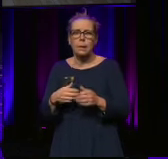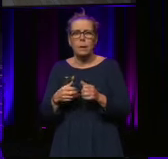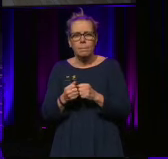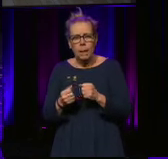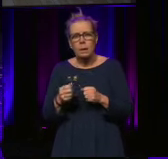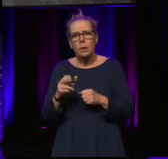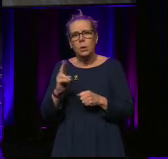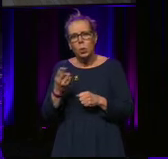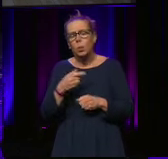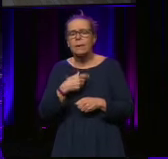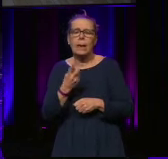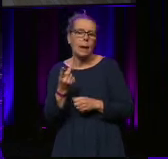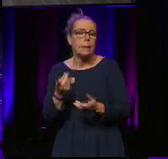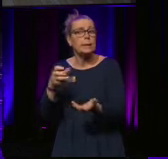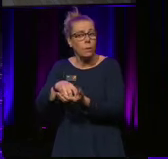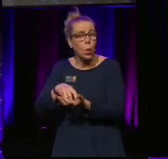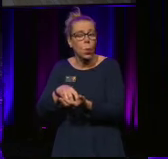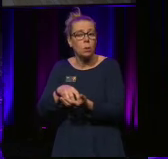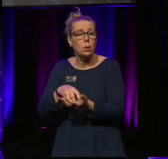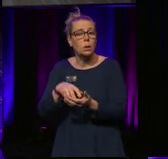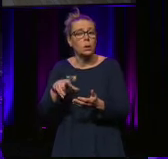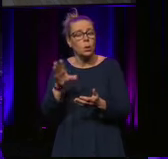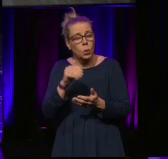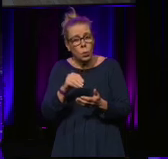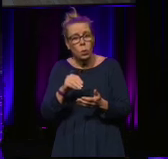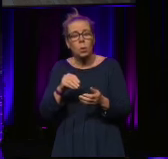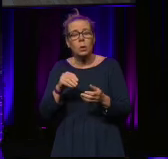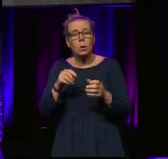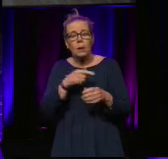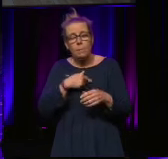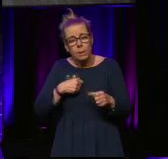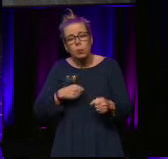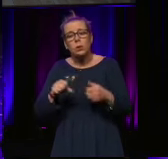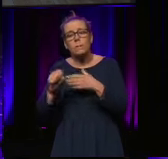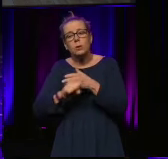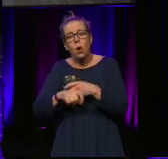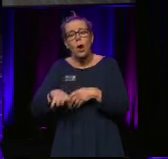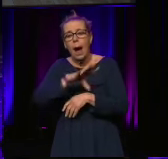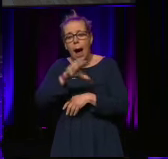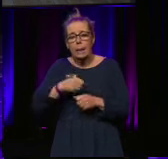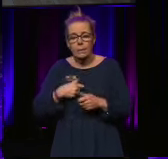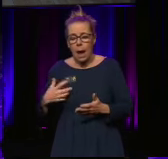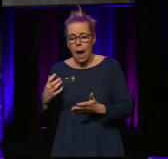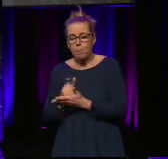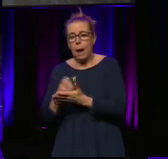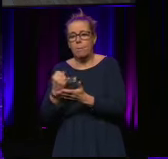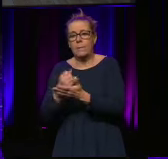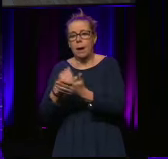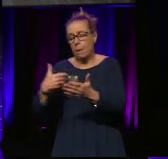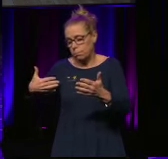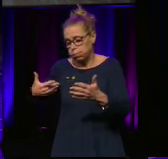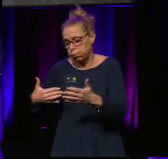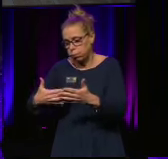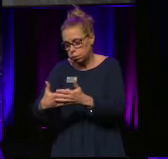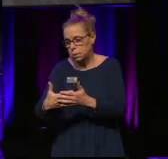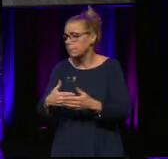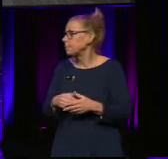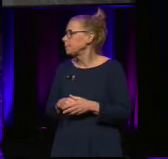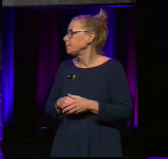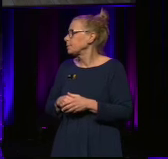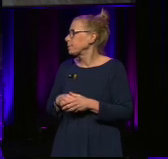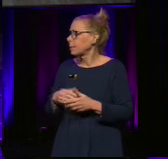Men nu är vi i ett helt annat läge. Ja, nu ska man försvara det, allt det som man har uppnått. Precis. Nej, men jag håller med om beskrivningen där.